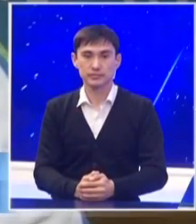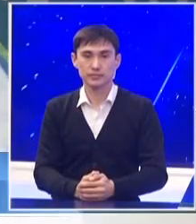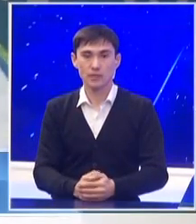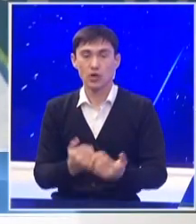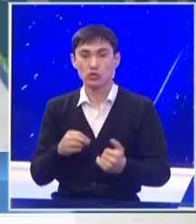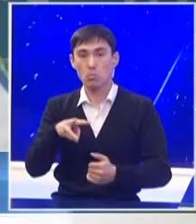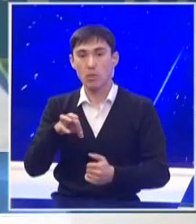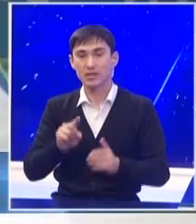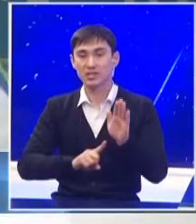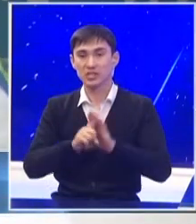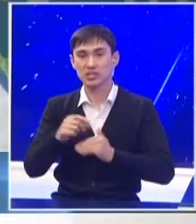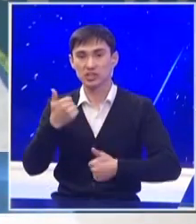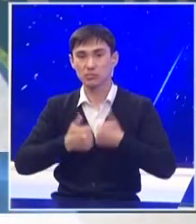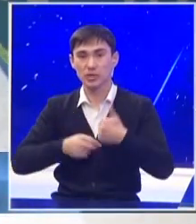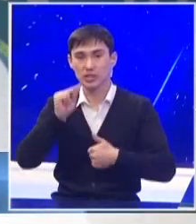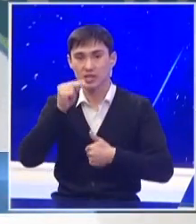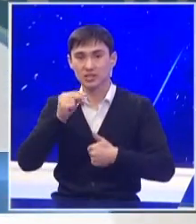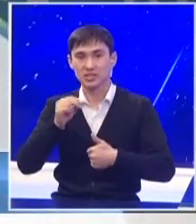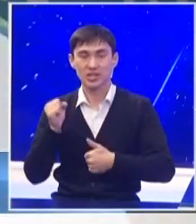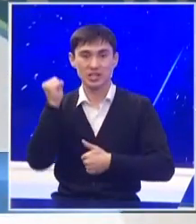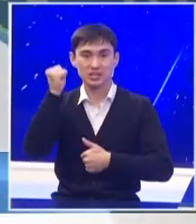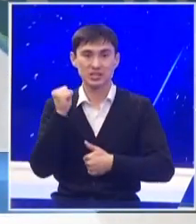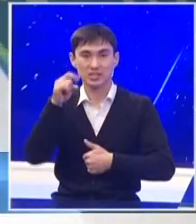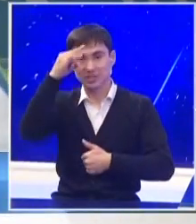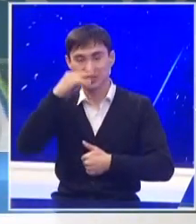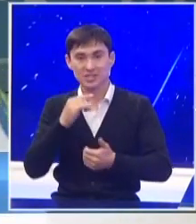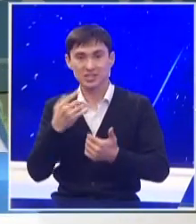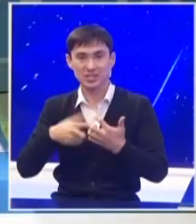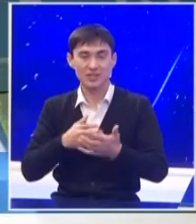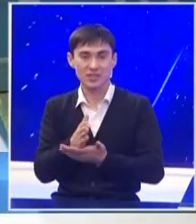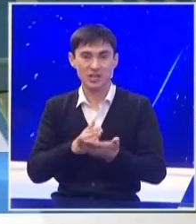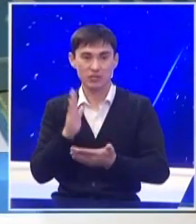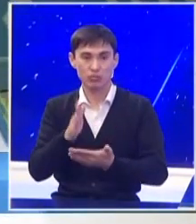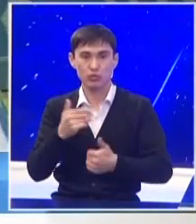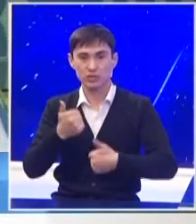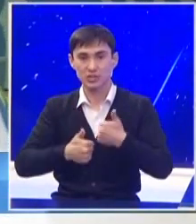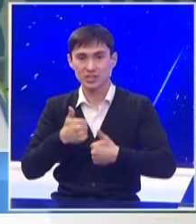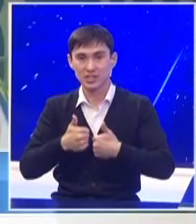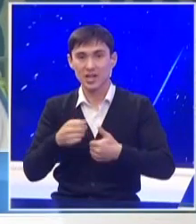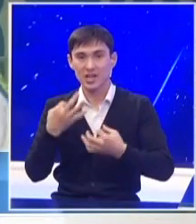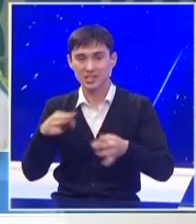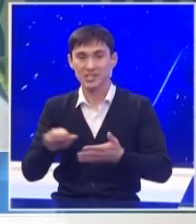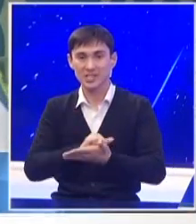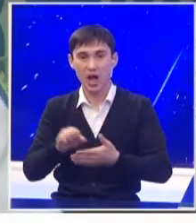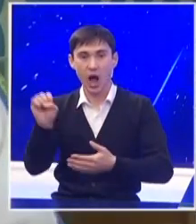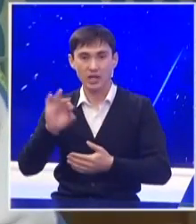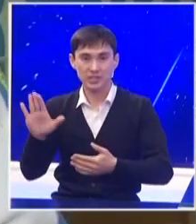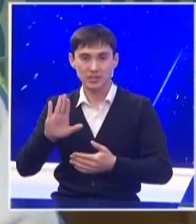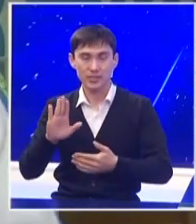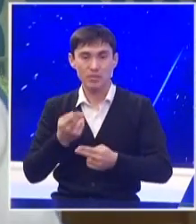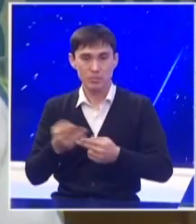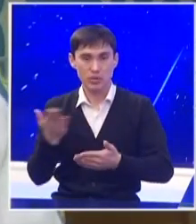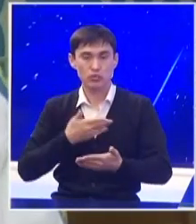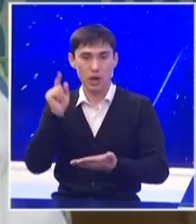Уже в марте стартует чемпионат Казахстана по гиревому спорту среди ветеранов. На нем будет разыгрываться лицензия на первенство Азии. Мне